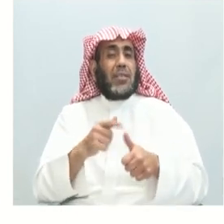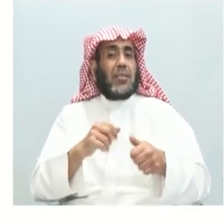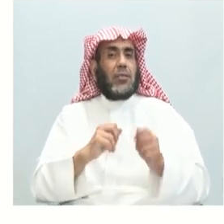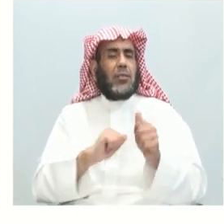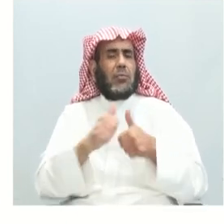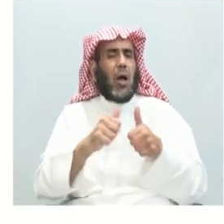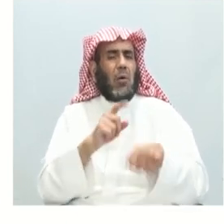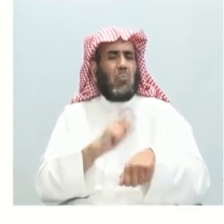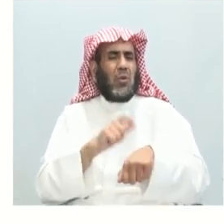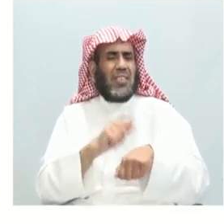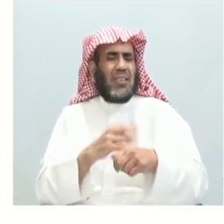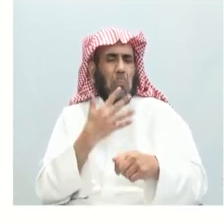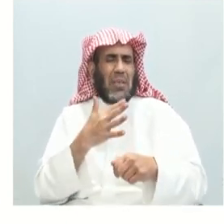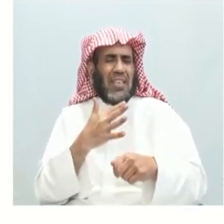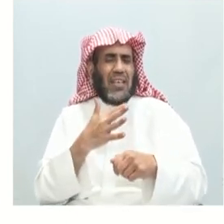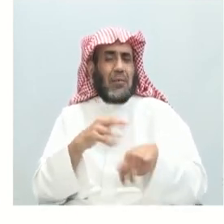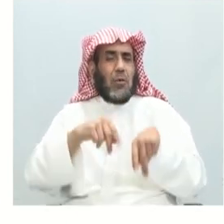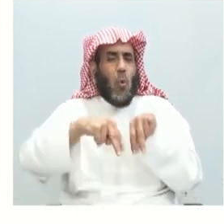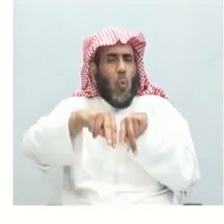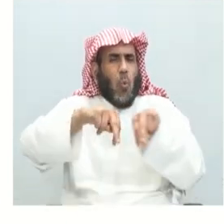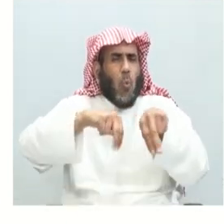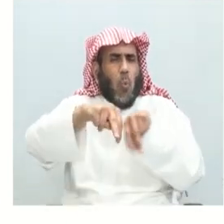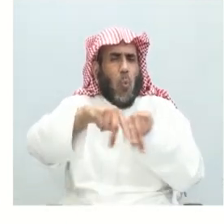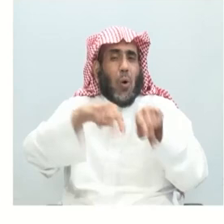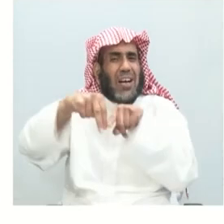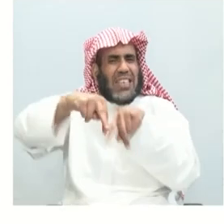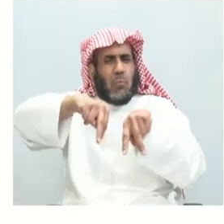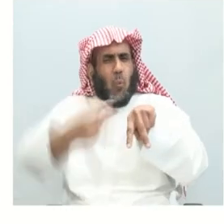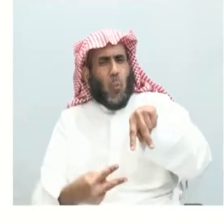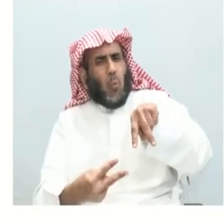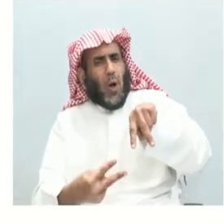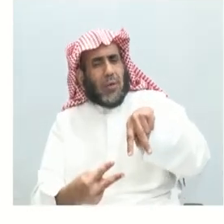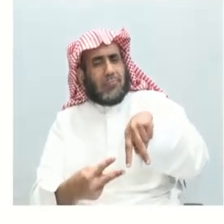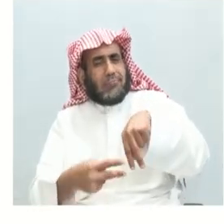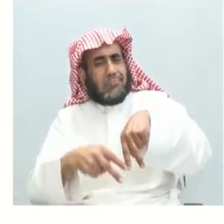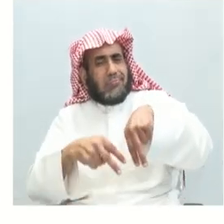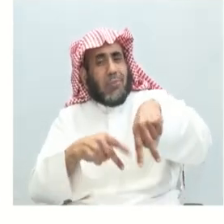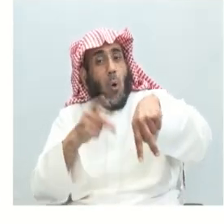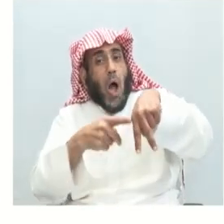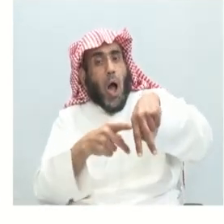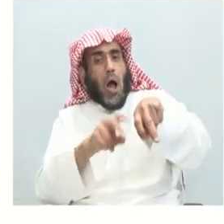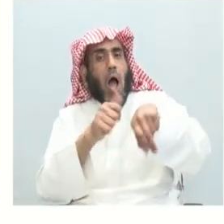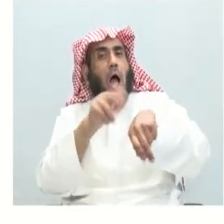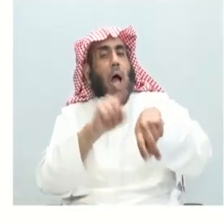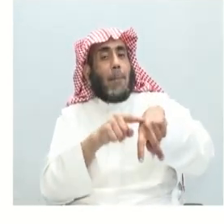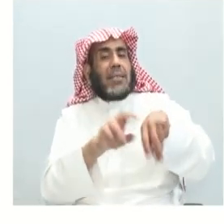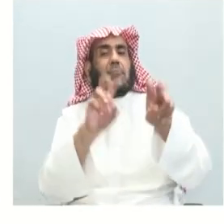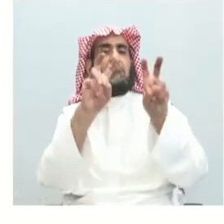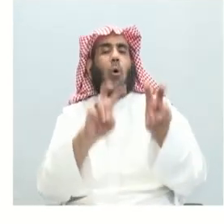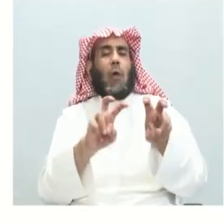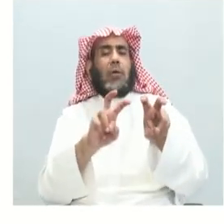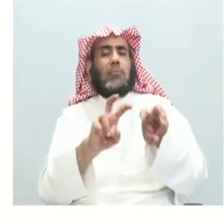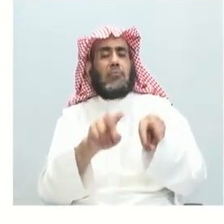بمده يسيره سقط احد المتسابقين فتوقف احمد عن